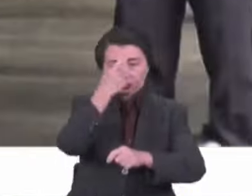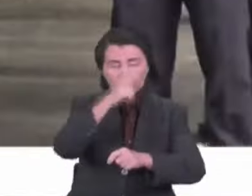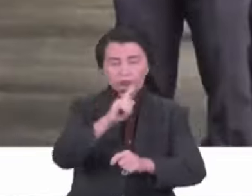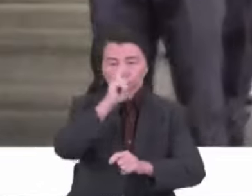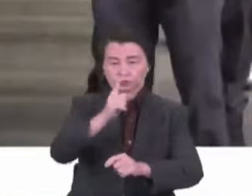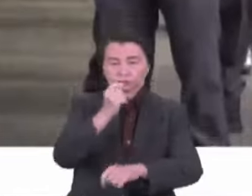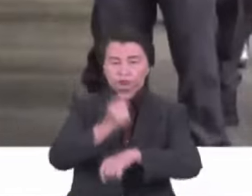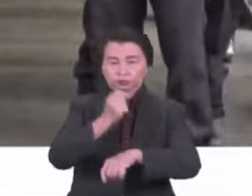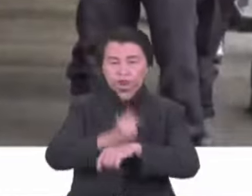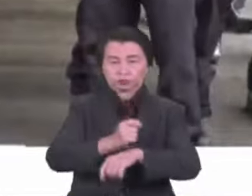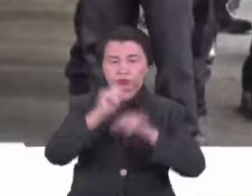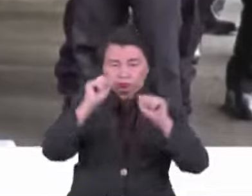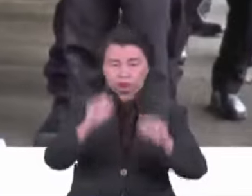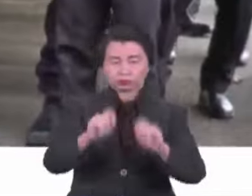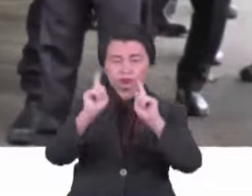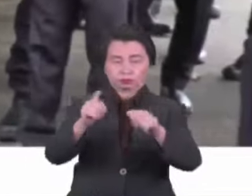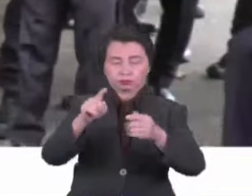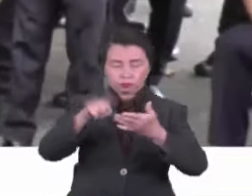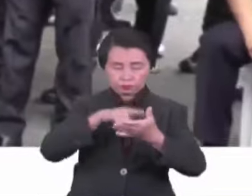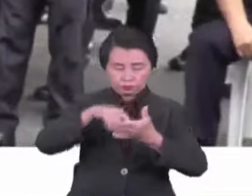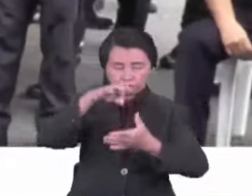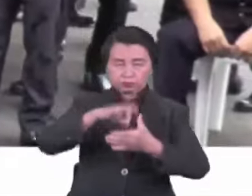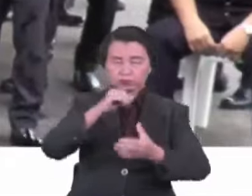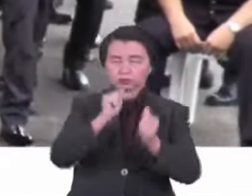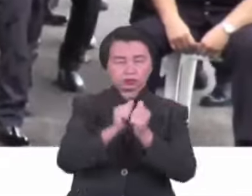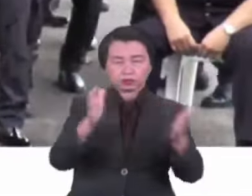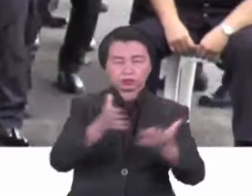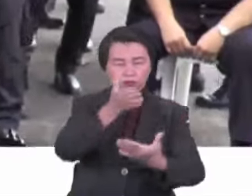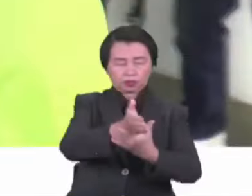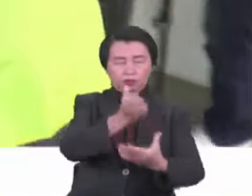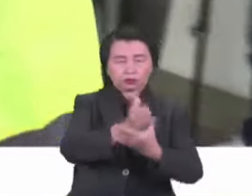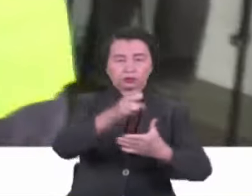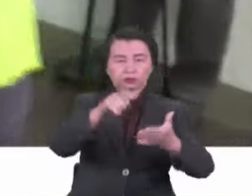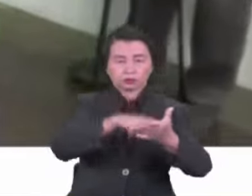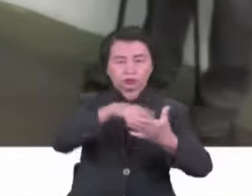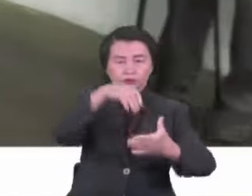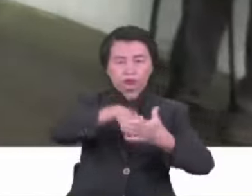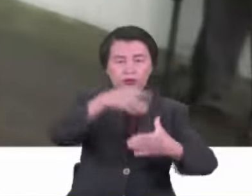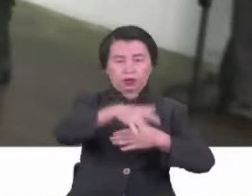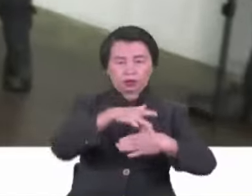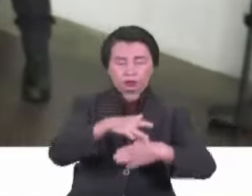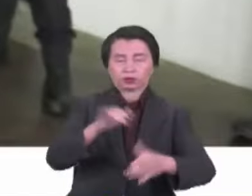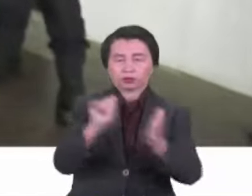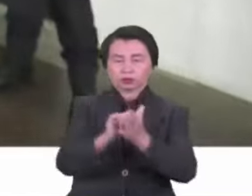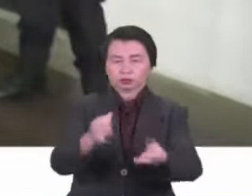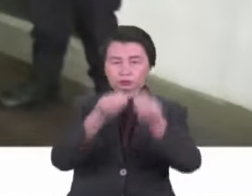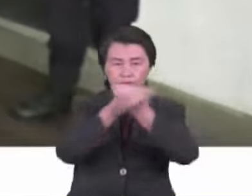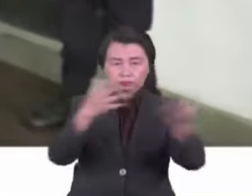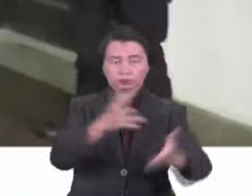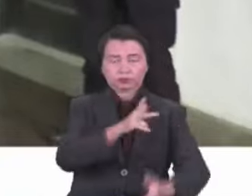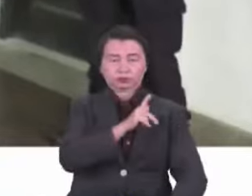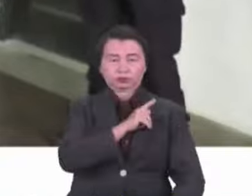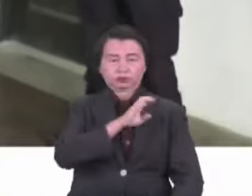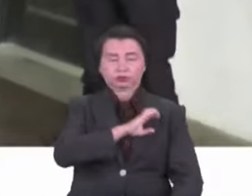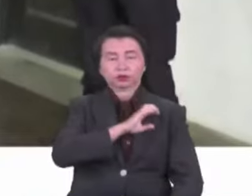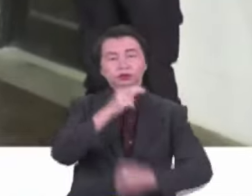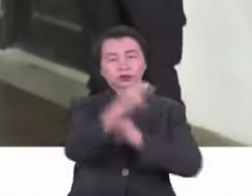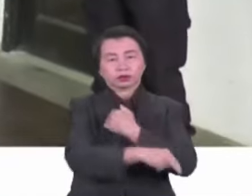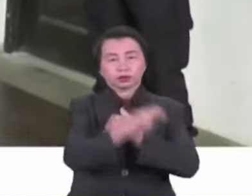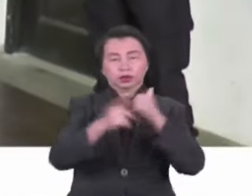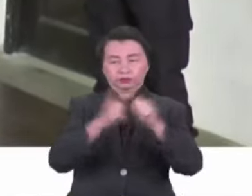memastikan tugas-tugas hakiki dapat dilaksana tanpa mengganggu proses undi awal. Perkara ini dimaklumkan Ketua Polis Negeri Dato' Kamarul Zaman Mamat